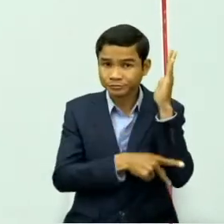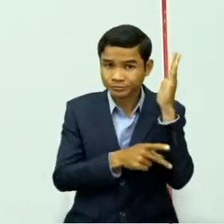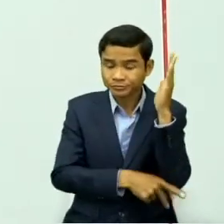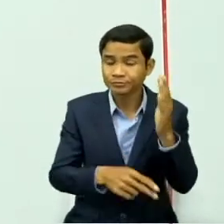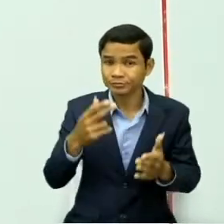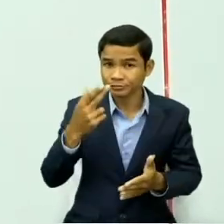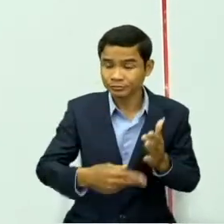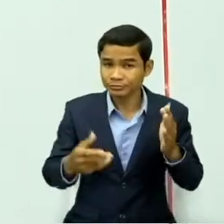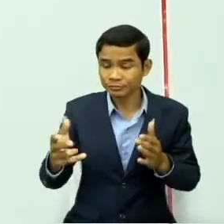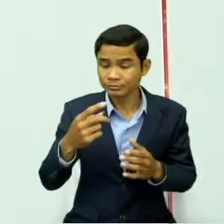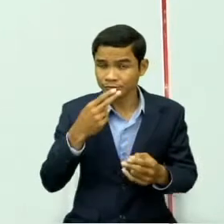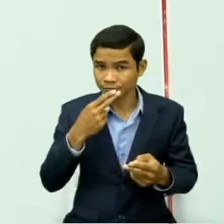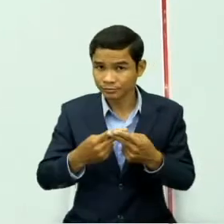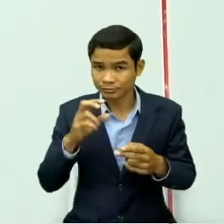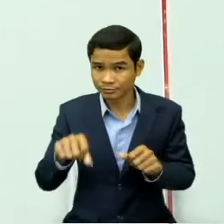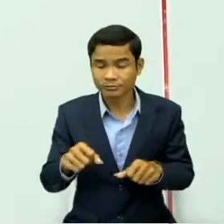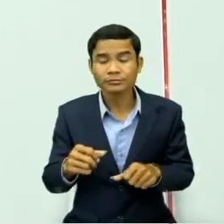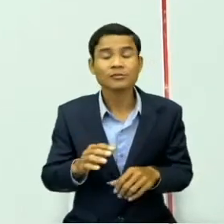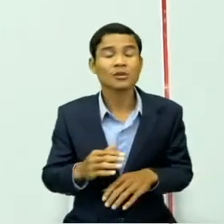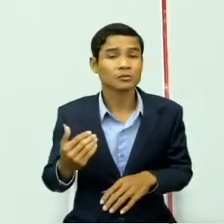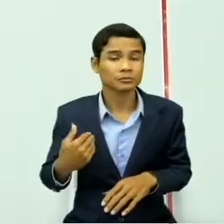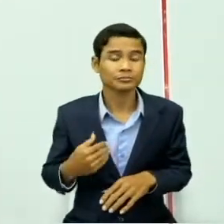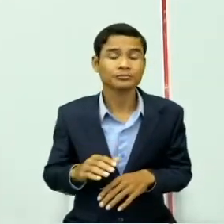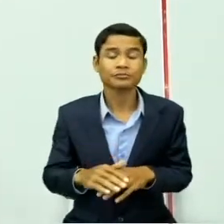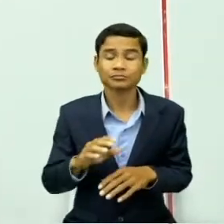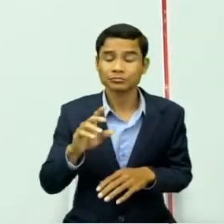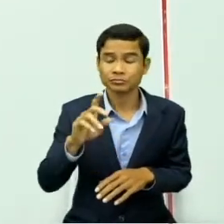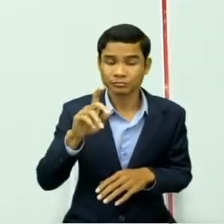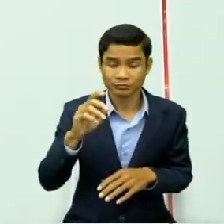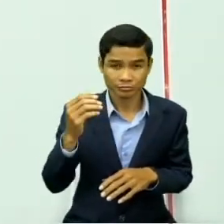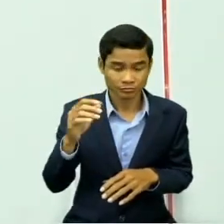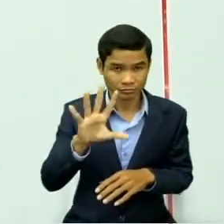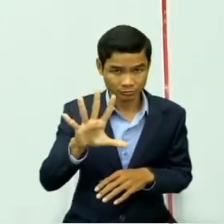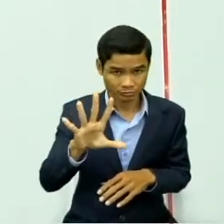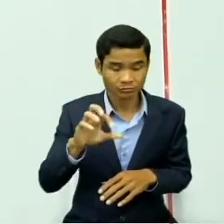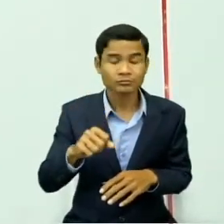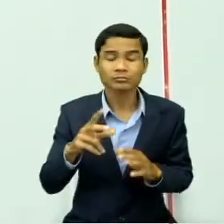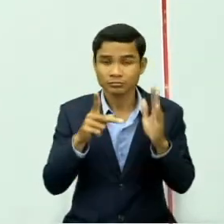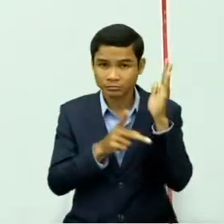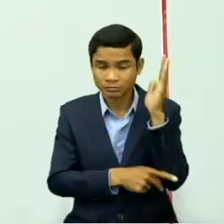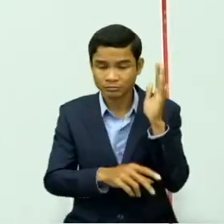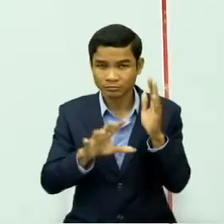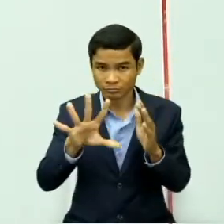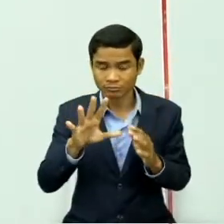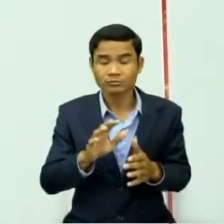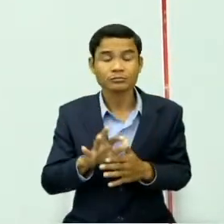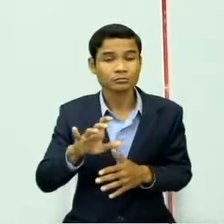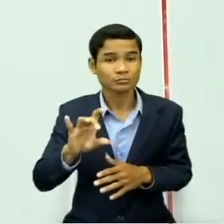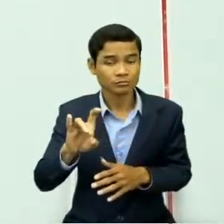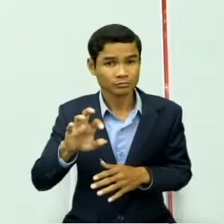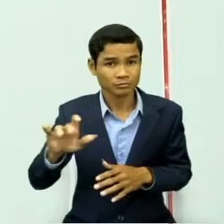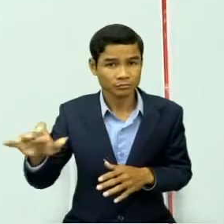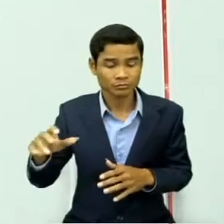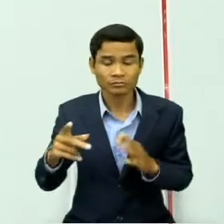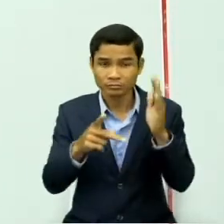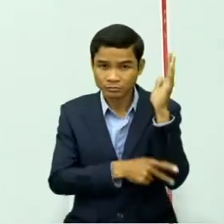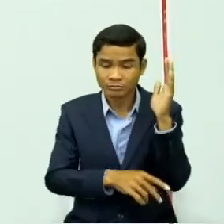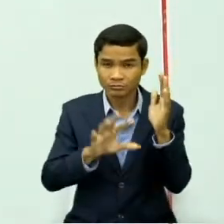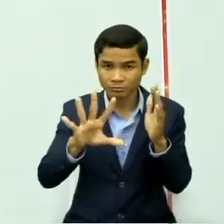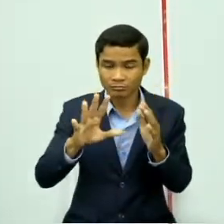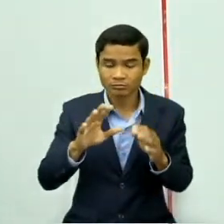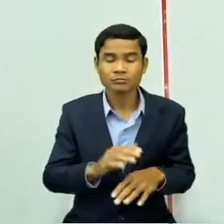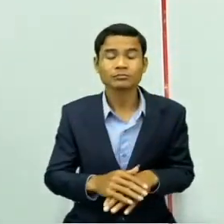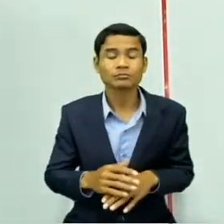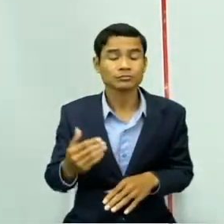con chà cứ miến chương nhìn nè phía nhà chương chùm đồn pram nó chà con chà lai mới bên ấy khá chà